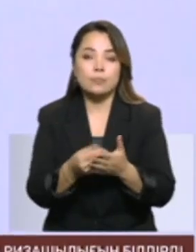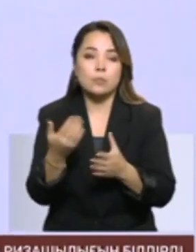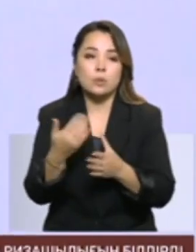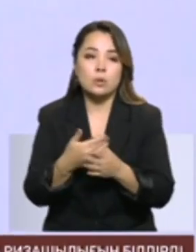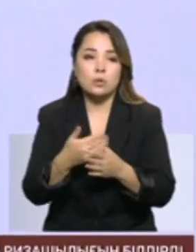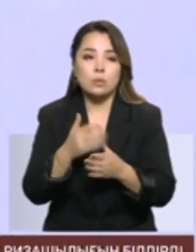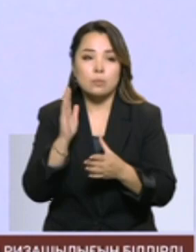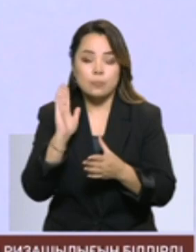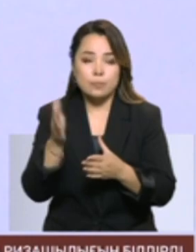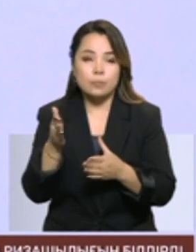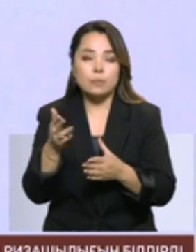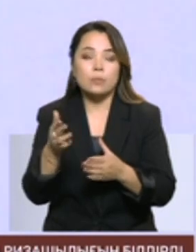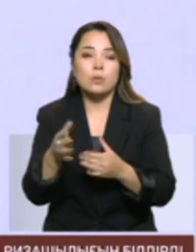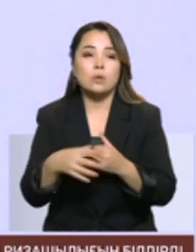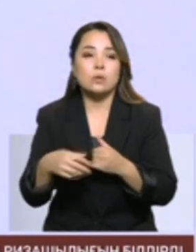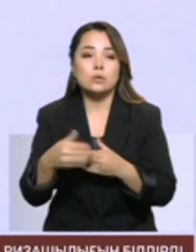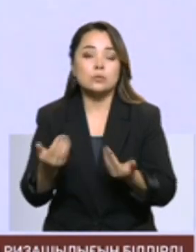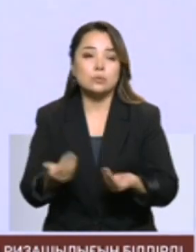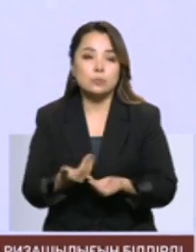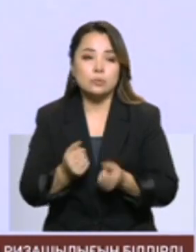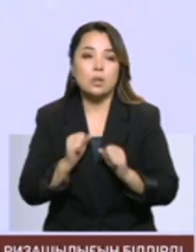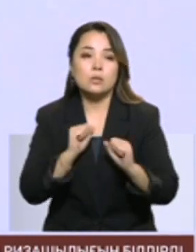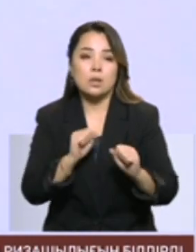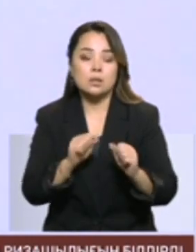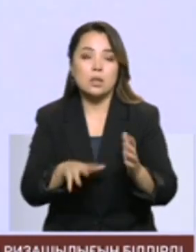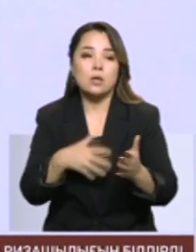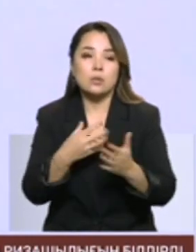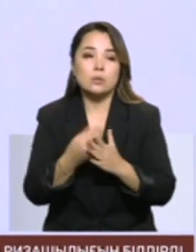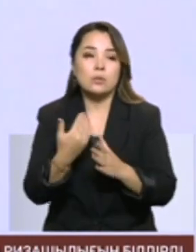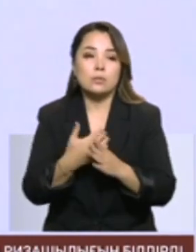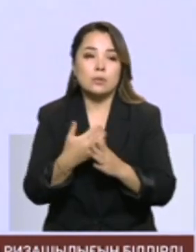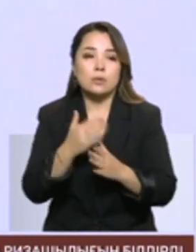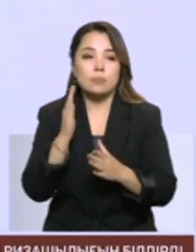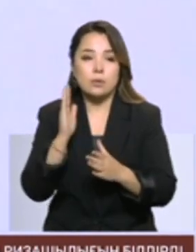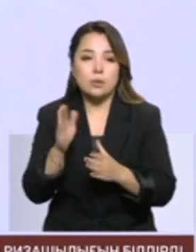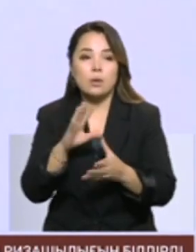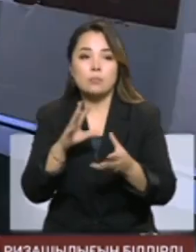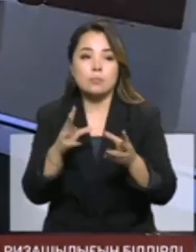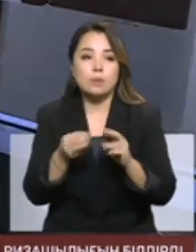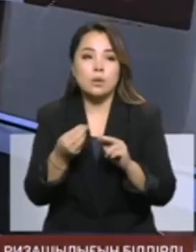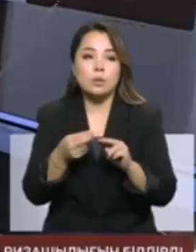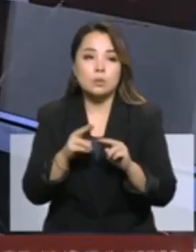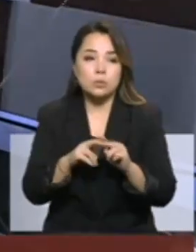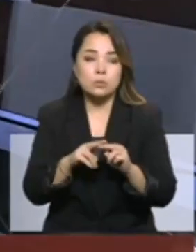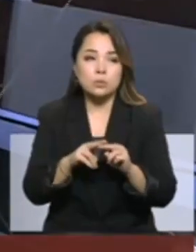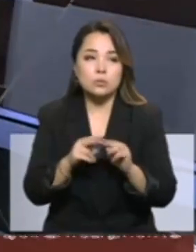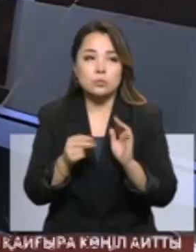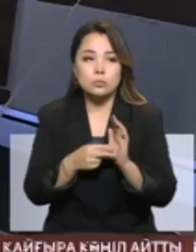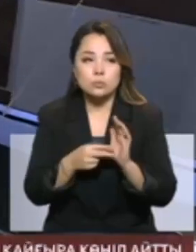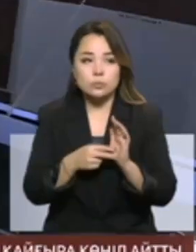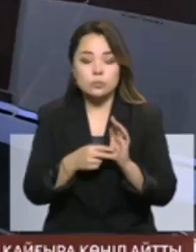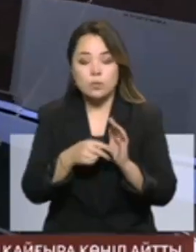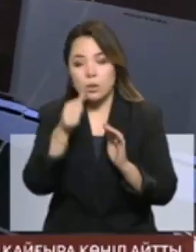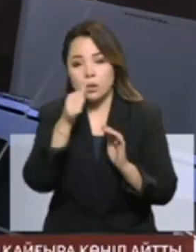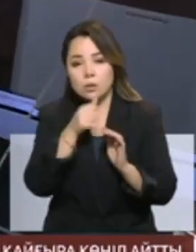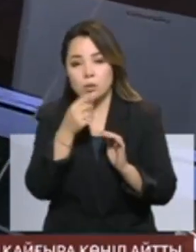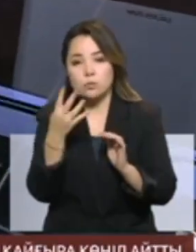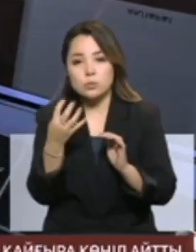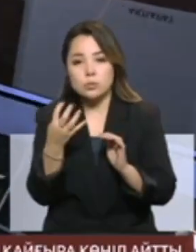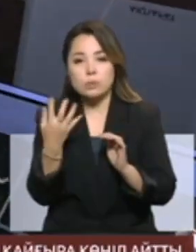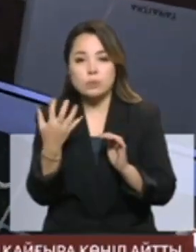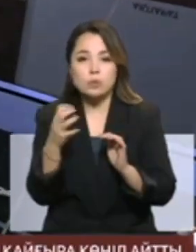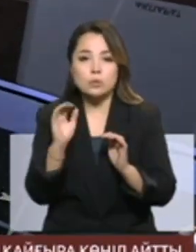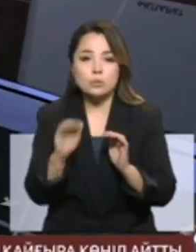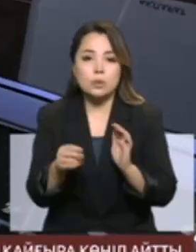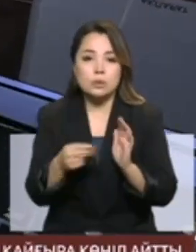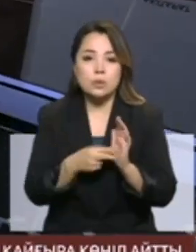жәрдемақы, үшінші өмірді сақтандыру компаниясынан төленетін жәрдемақылар. Жалпы олардың көлемі айына 400-500 мың